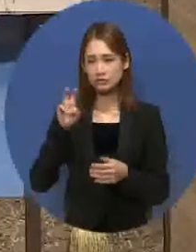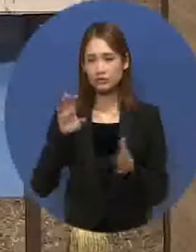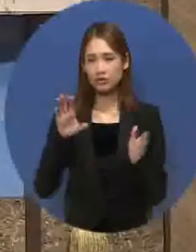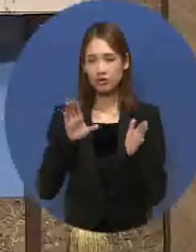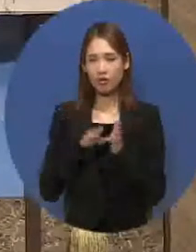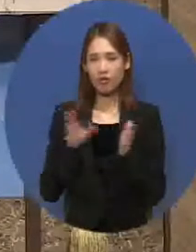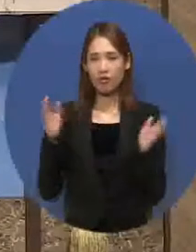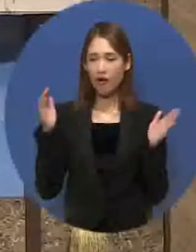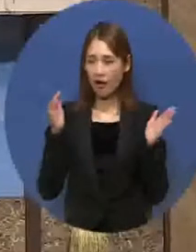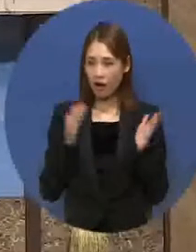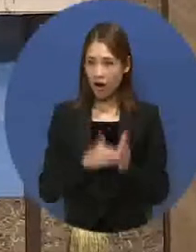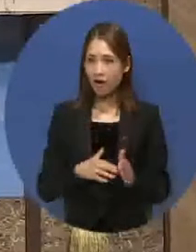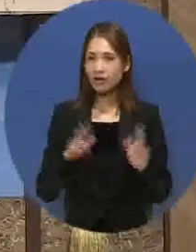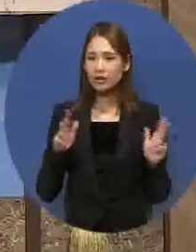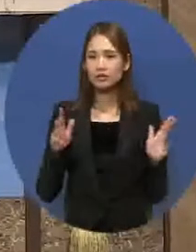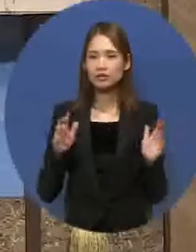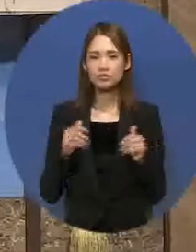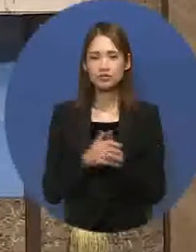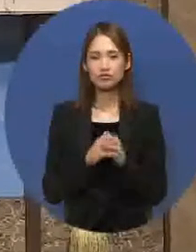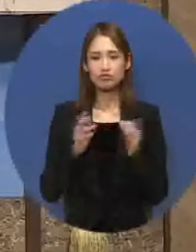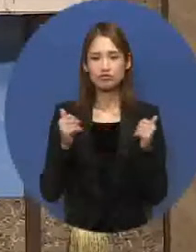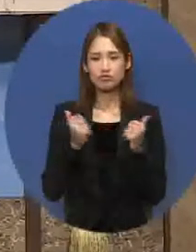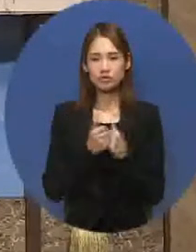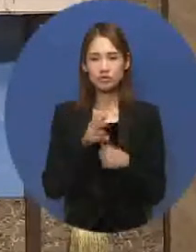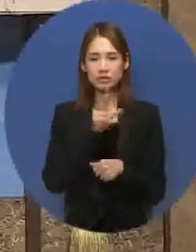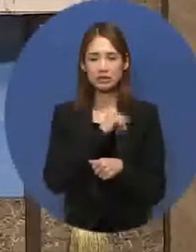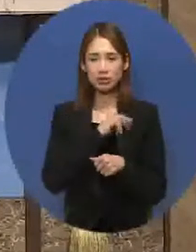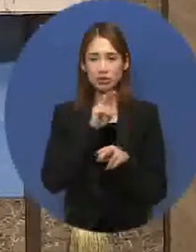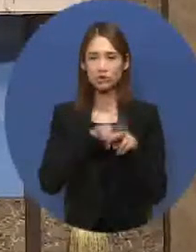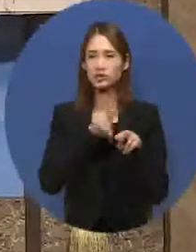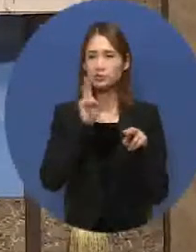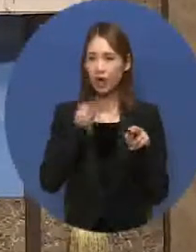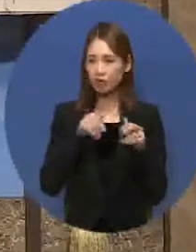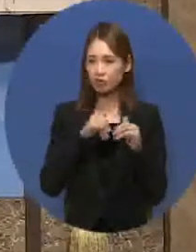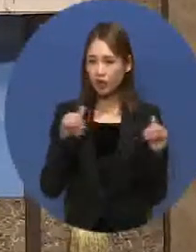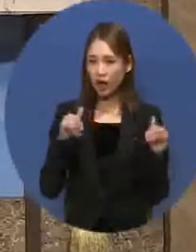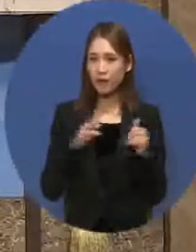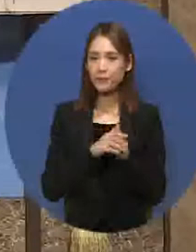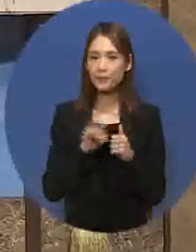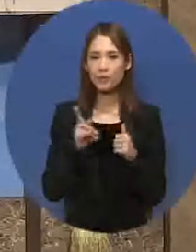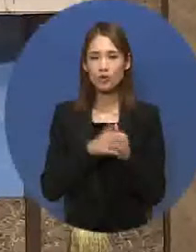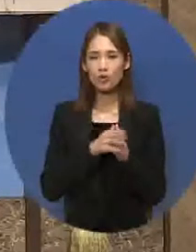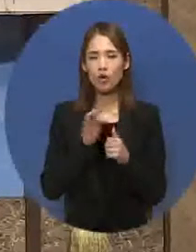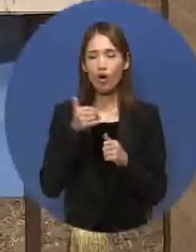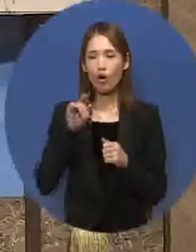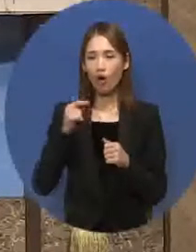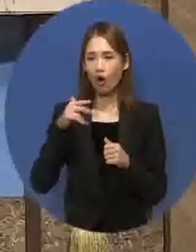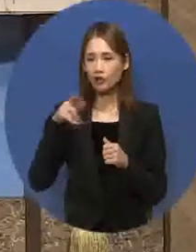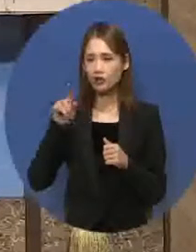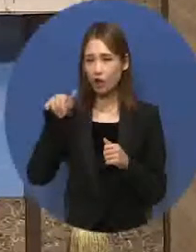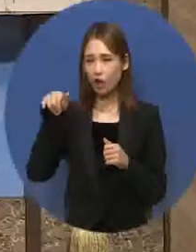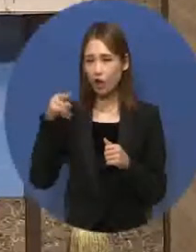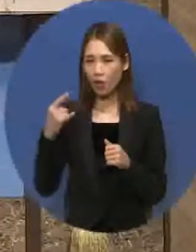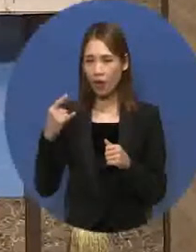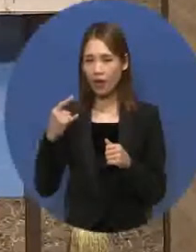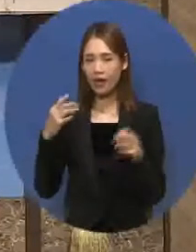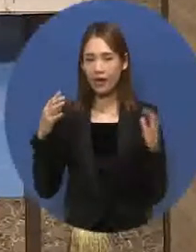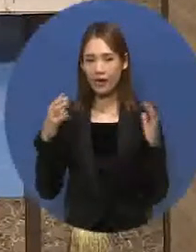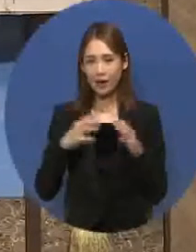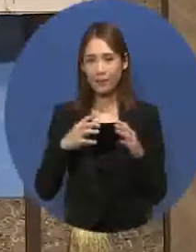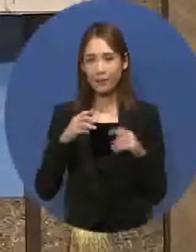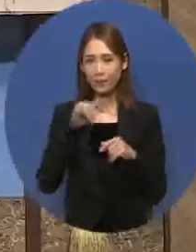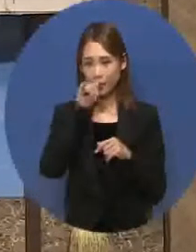2020년까지 지금은 국회의원을 그만둔 사람이 헌정회라는 모임을 하고 있는데 네. 그 헌정회의